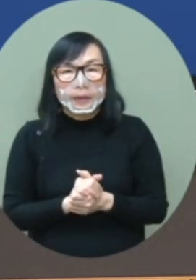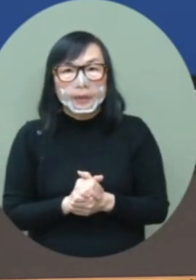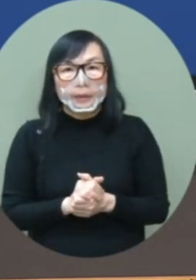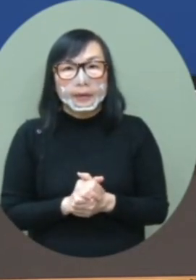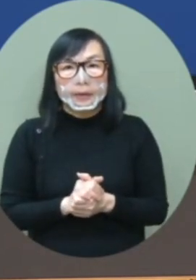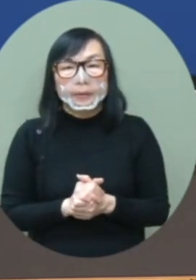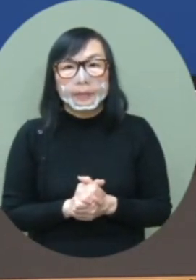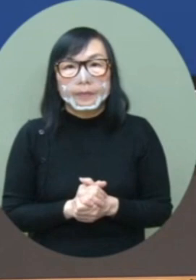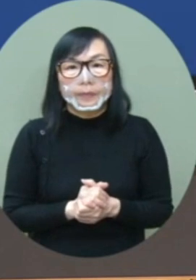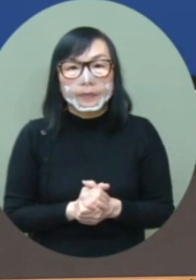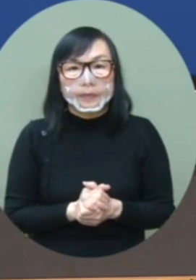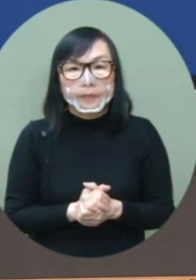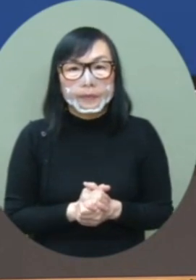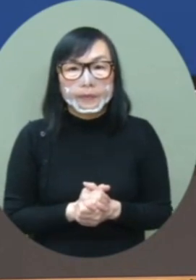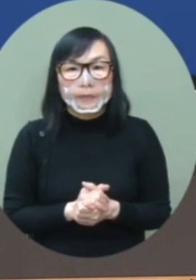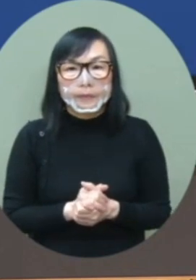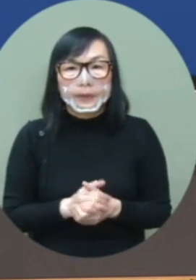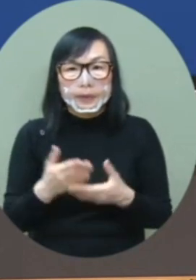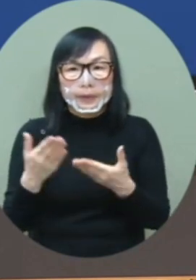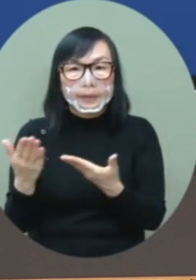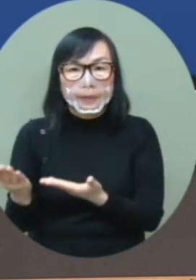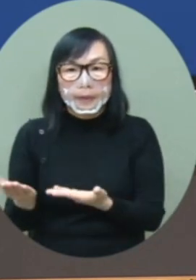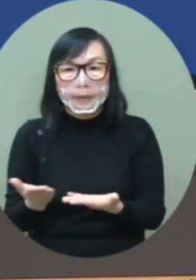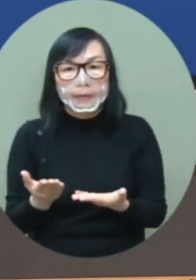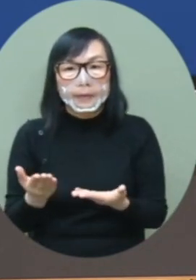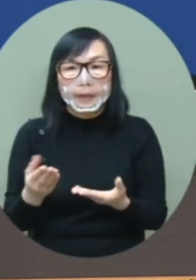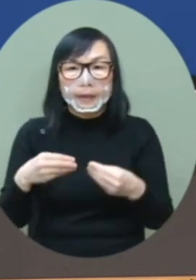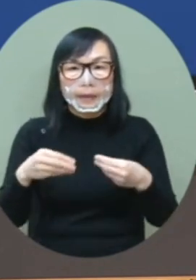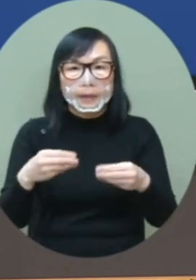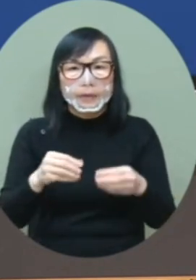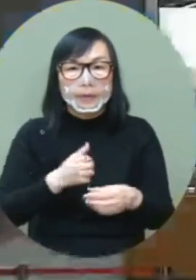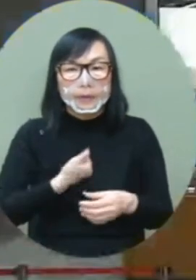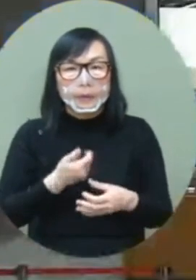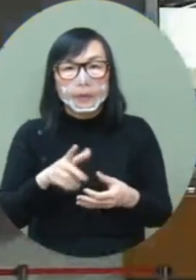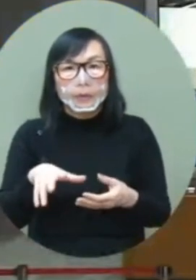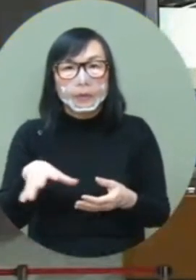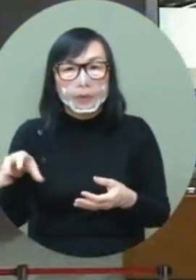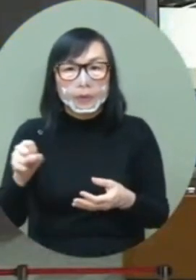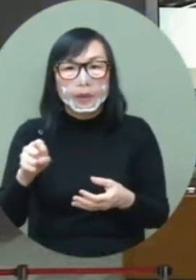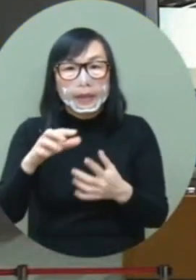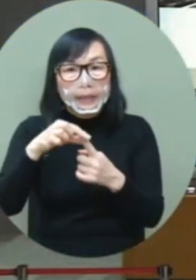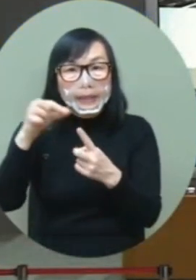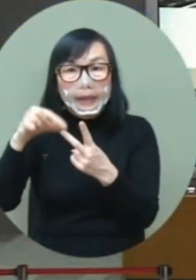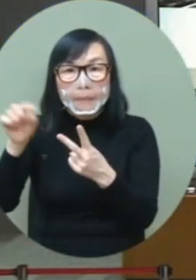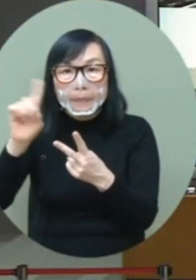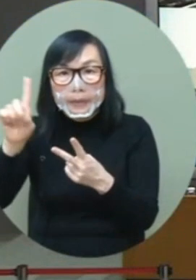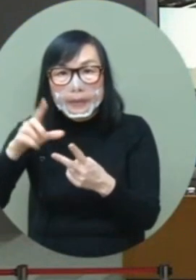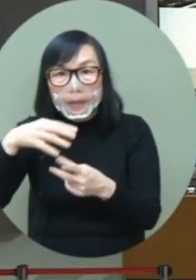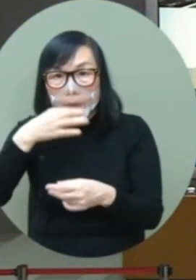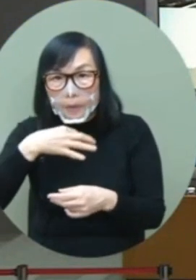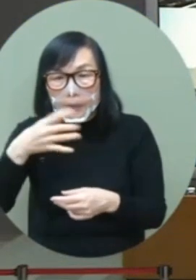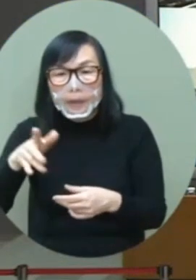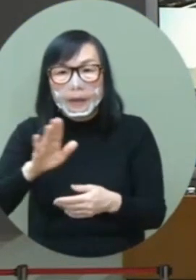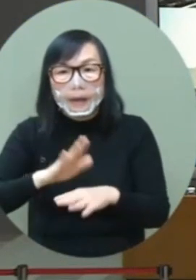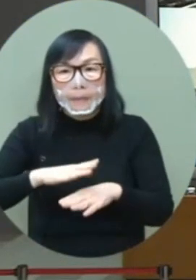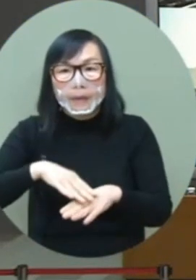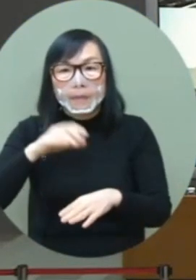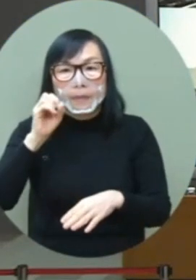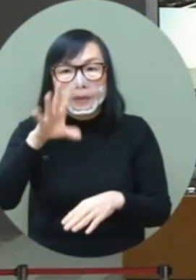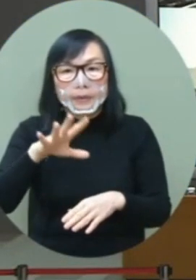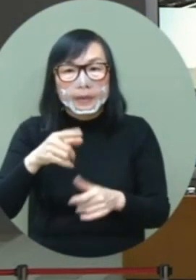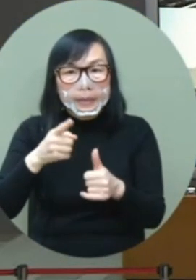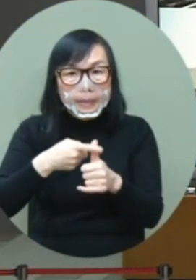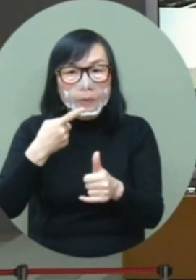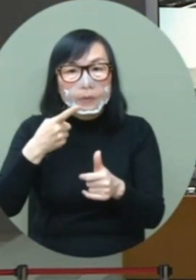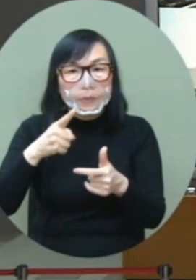情況嚇。就請或者梁偉教授講咯，可唔可以揀用邊一隻藥物？ 剛才你問嗰個優先